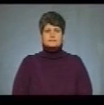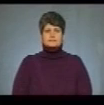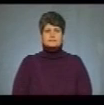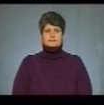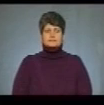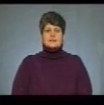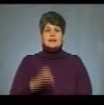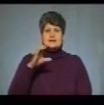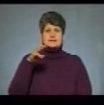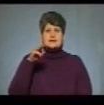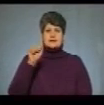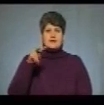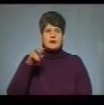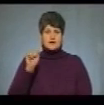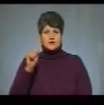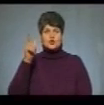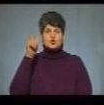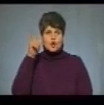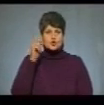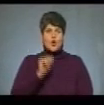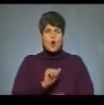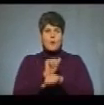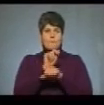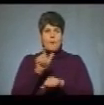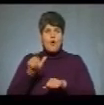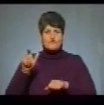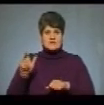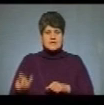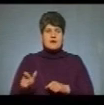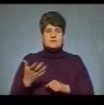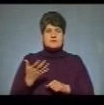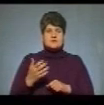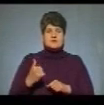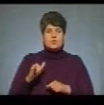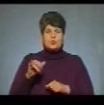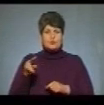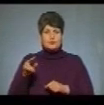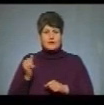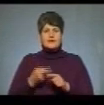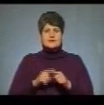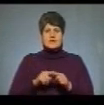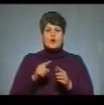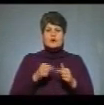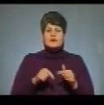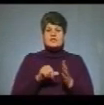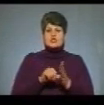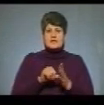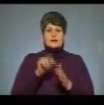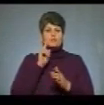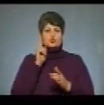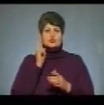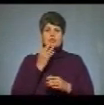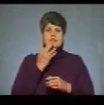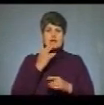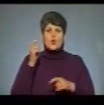Сталін, чорт, повстанці і зв'язкові – такі персонажі повстанського вертепу, який організували члени Тернопільського молодіжного